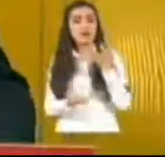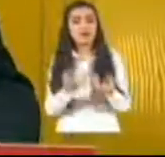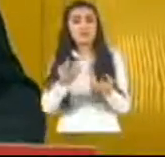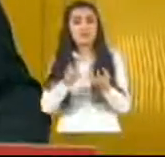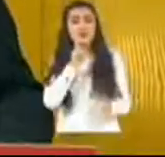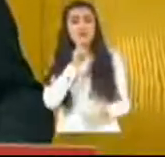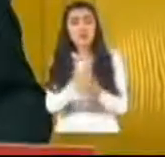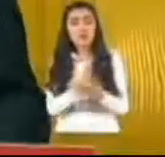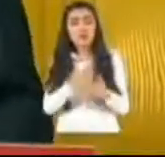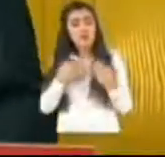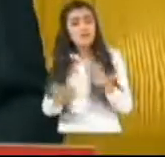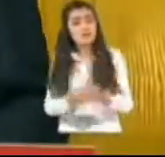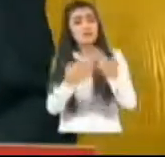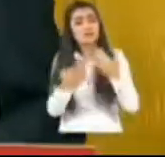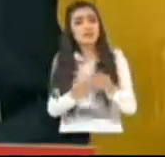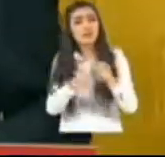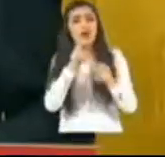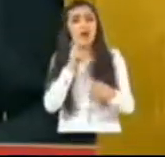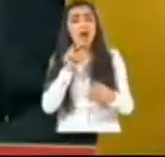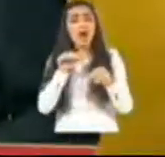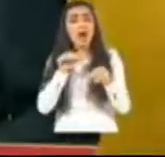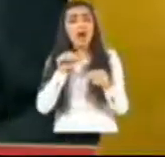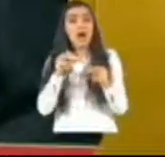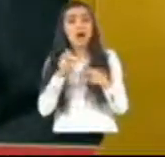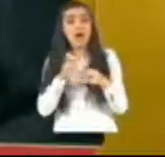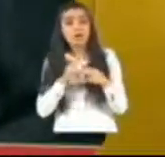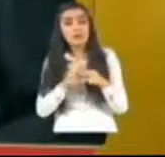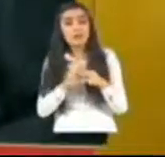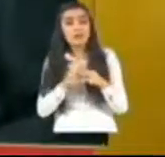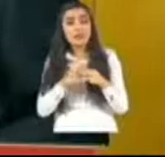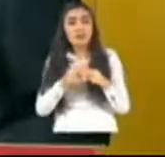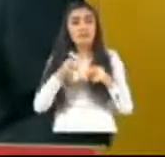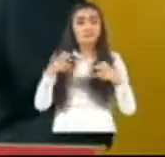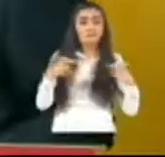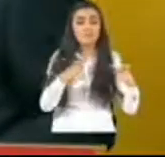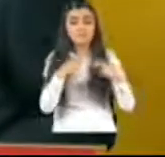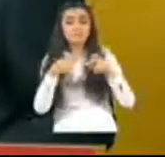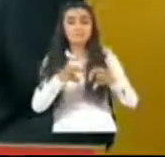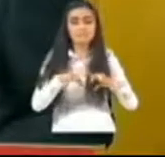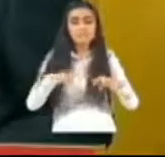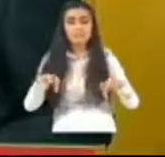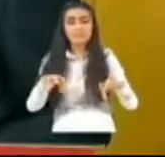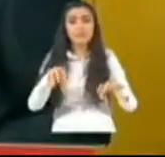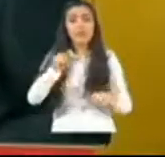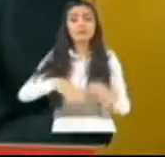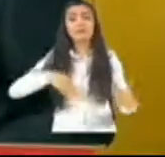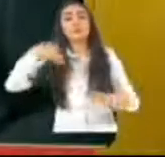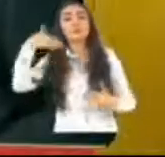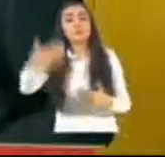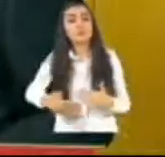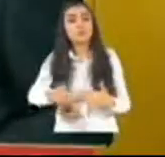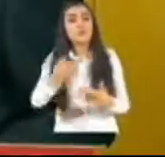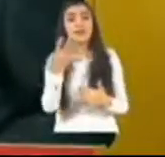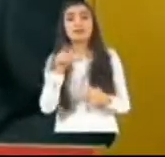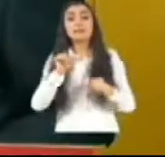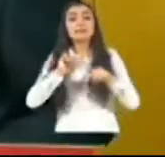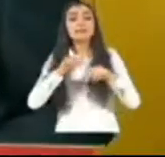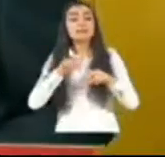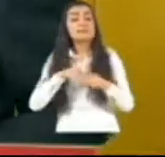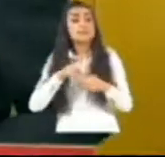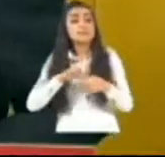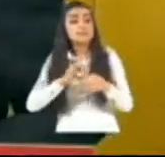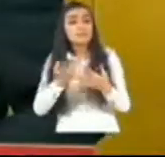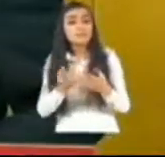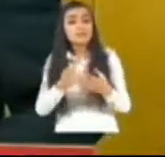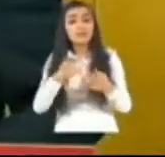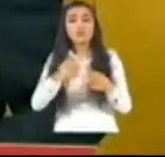kararının desteklenmesi adına teşkil edilen çatışmazlık bölgelerinde bundan sonra nasıl ve